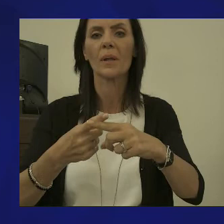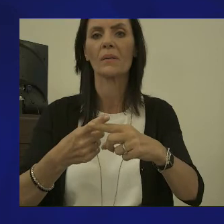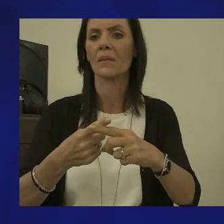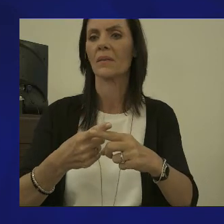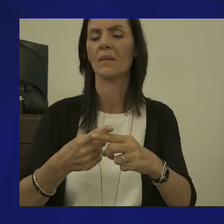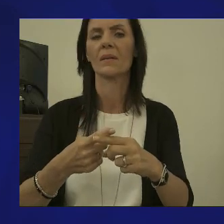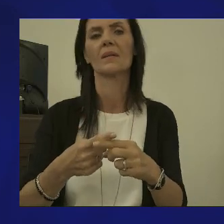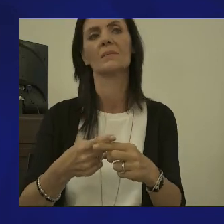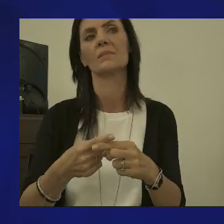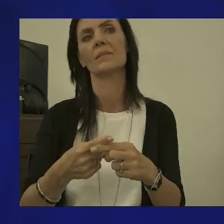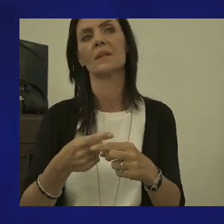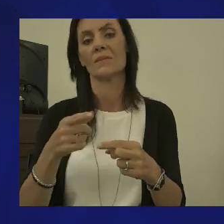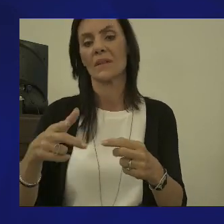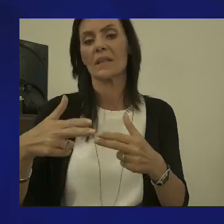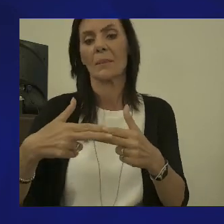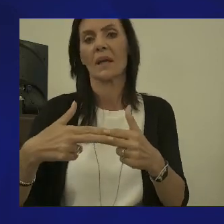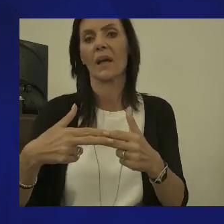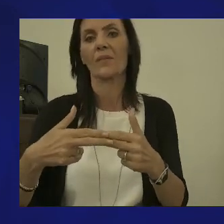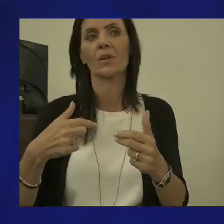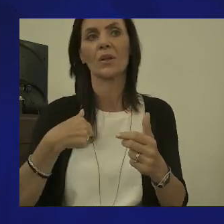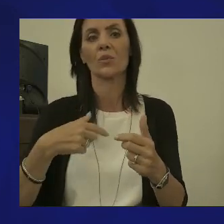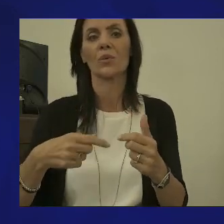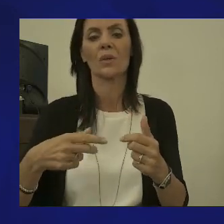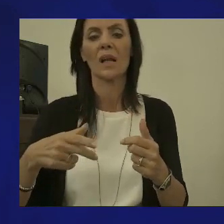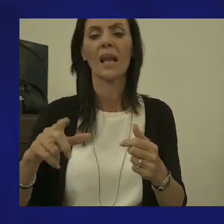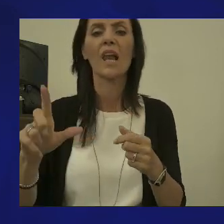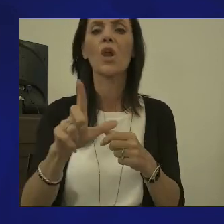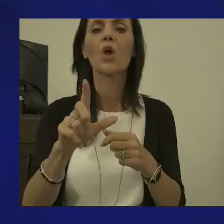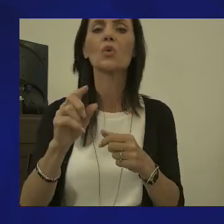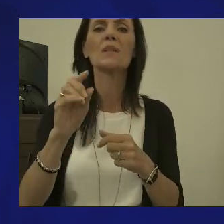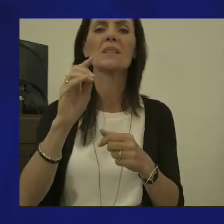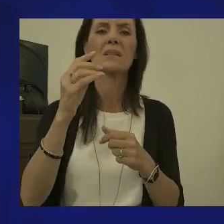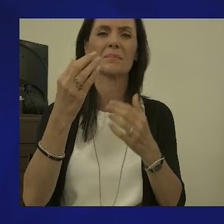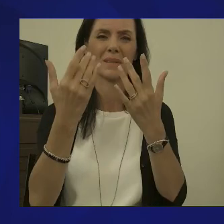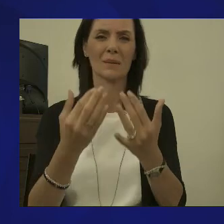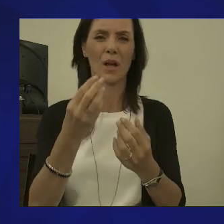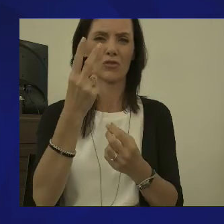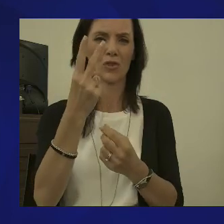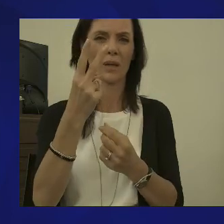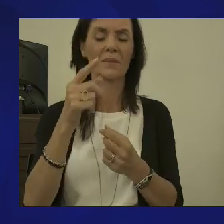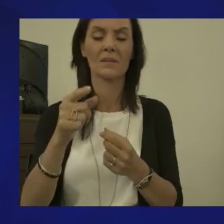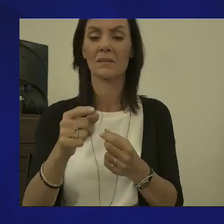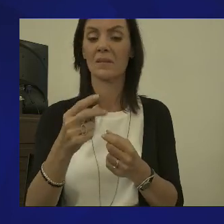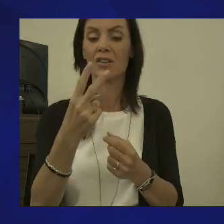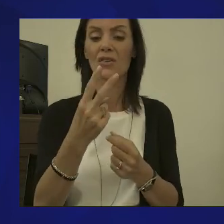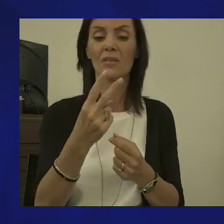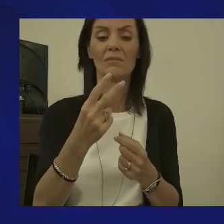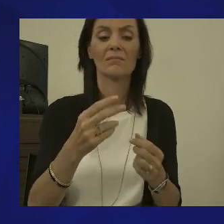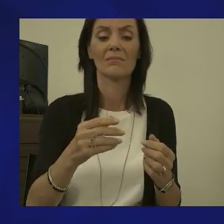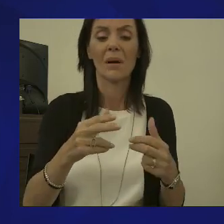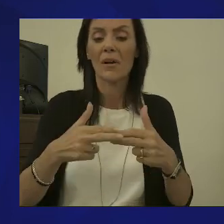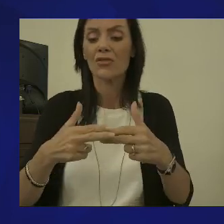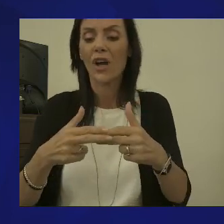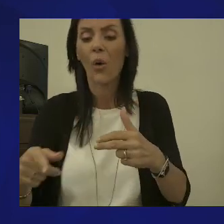זה לוטוס 4, זה בעצם מקרב אותנו ללוטוס 2. אפשר לראות חזית מזרחית? זה 2-3 מטרים מהצומת שמגיעים